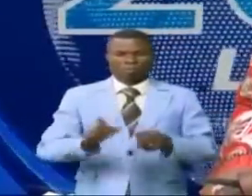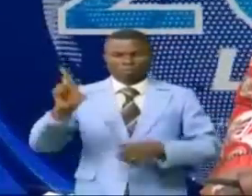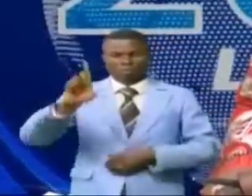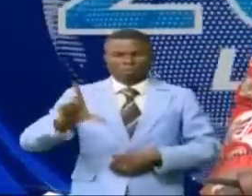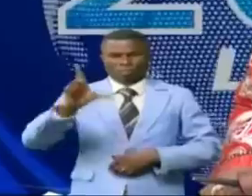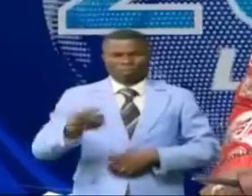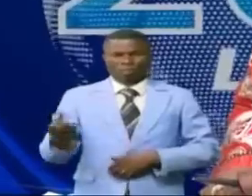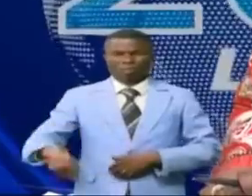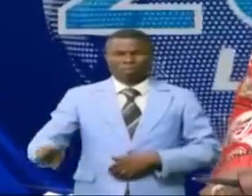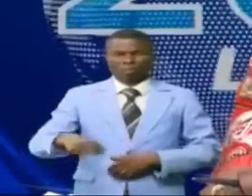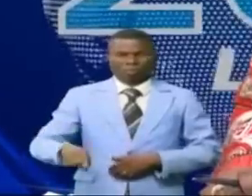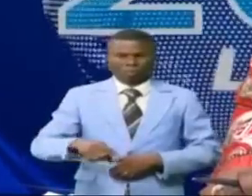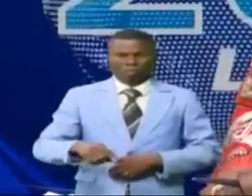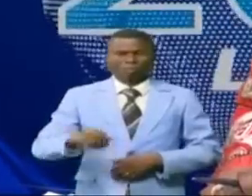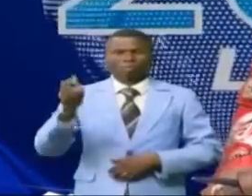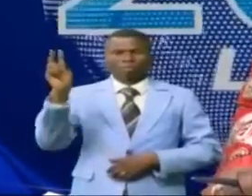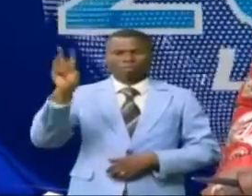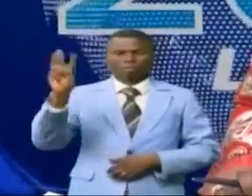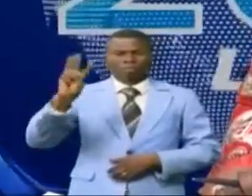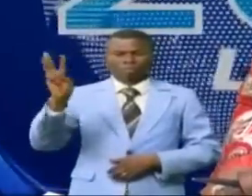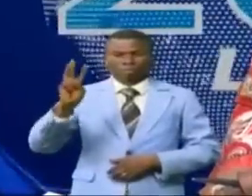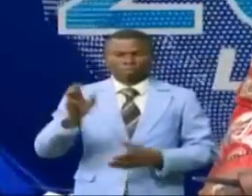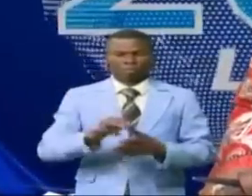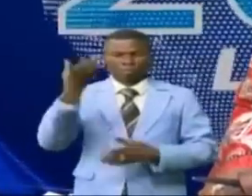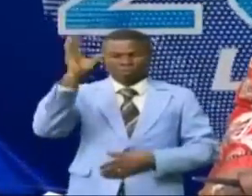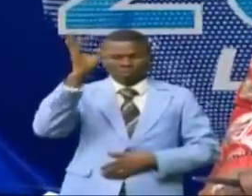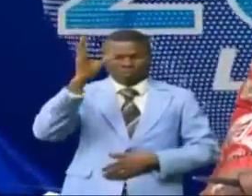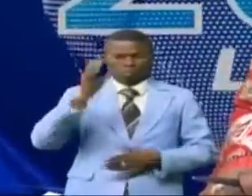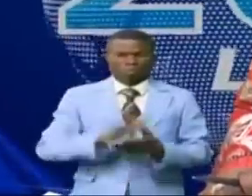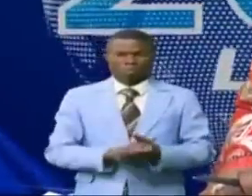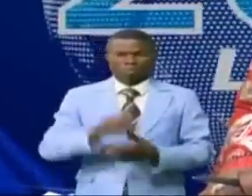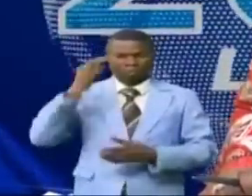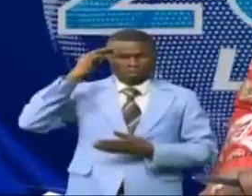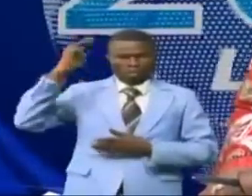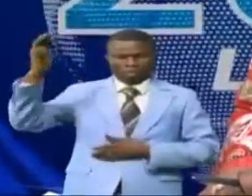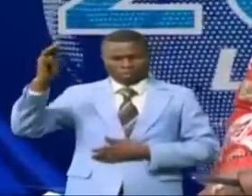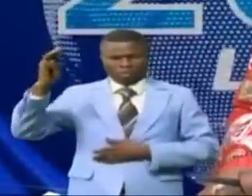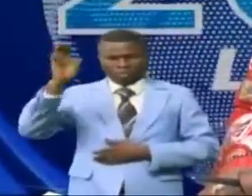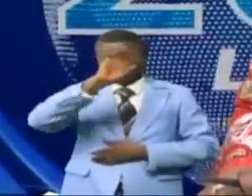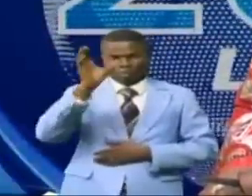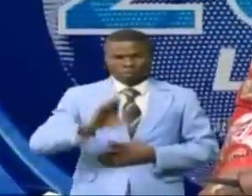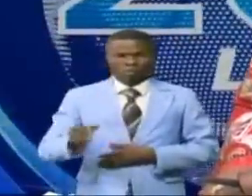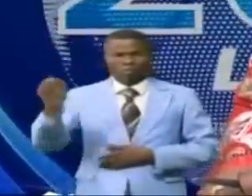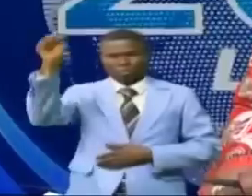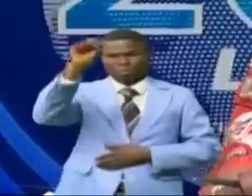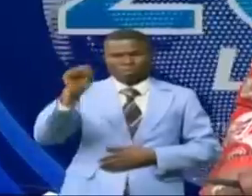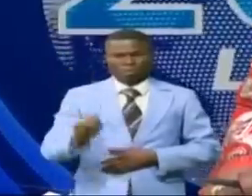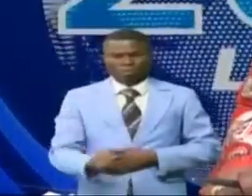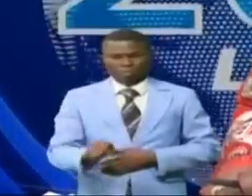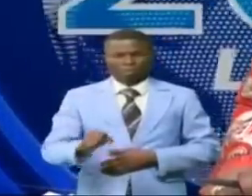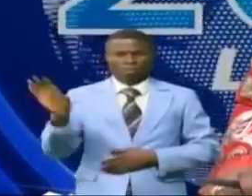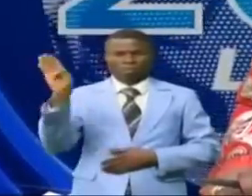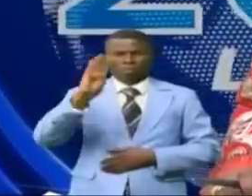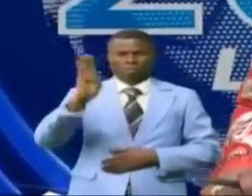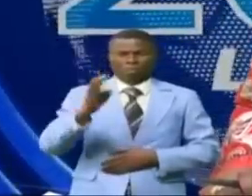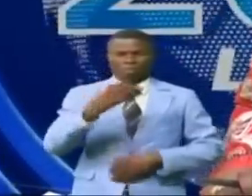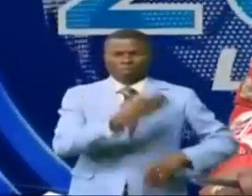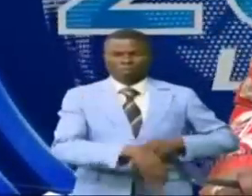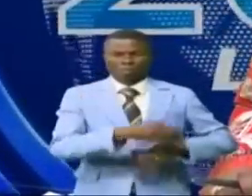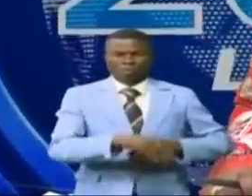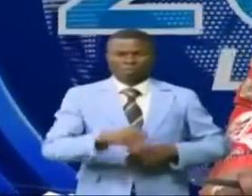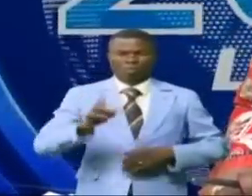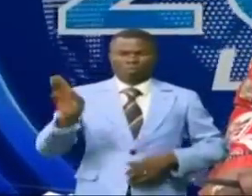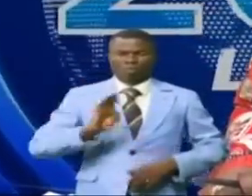Lemba, Ngaba, Makala, Unikin, Kindele, Mongafula, Commune, Selembao, Bumbu, Ngiringiri,